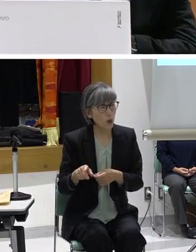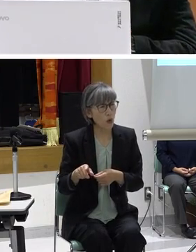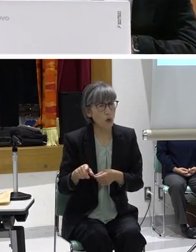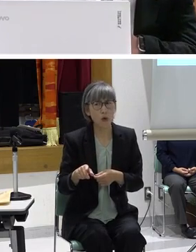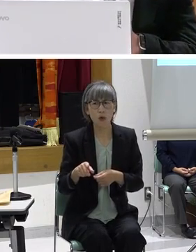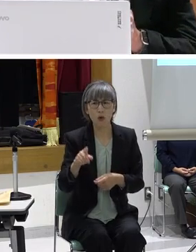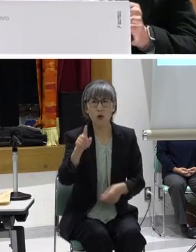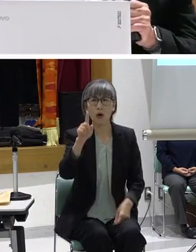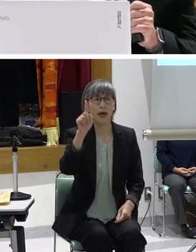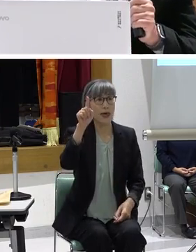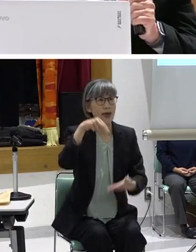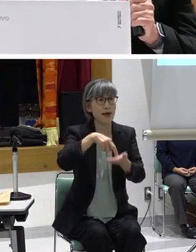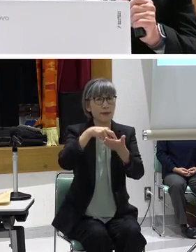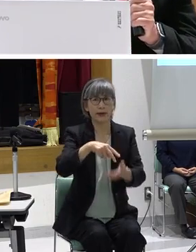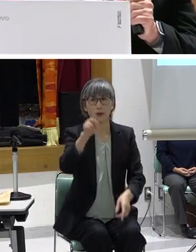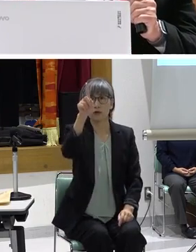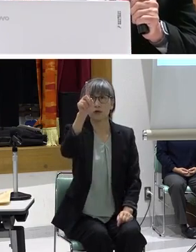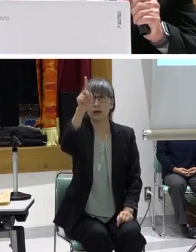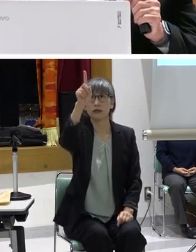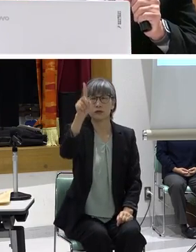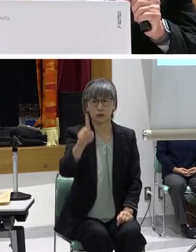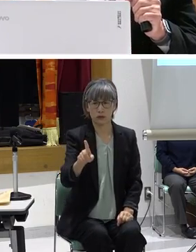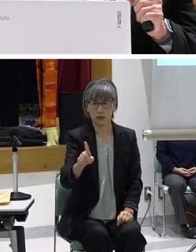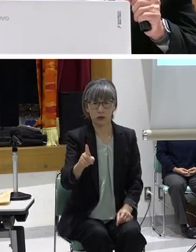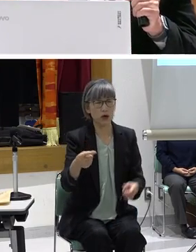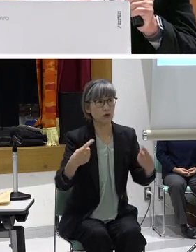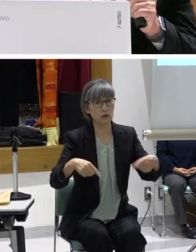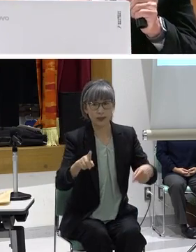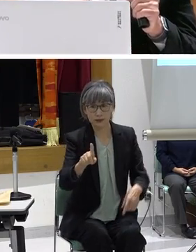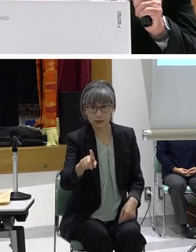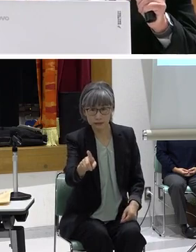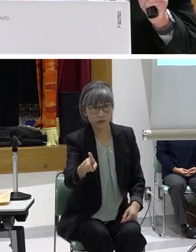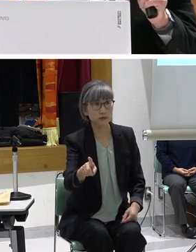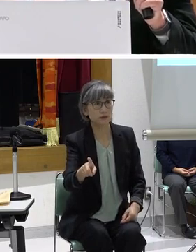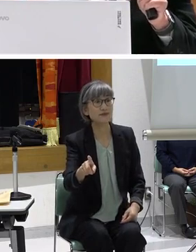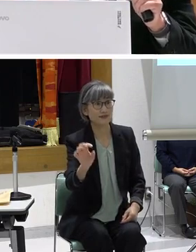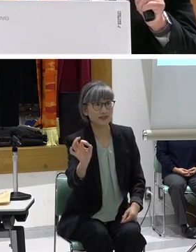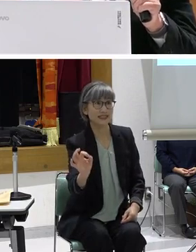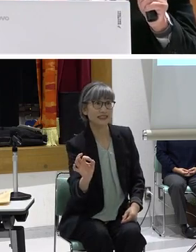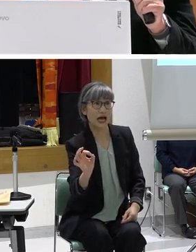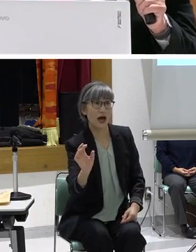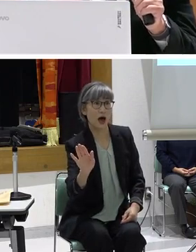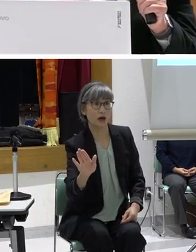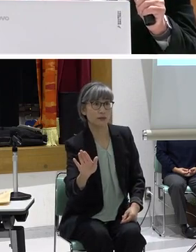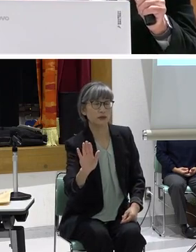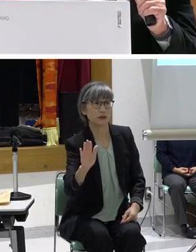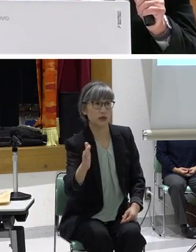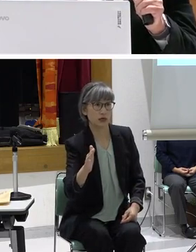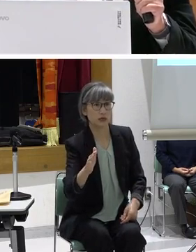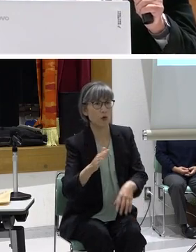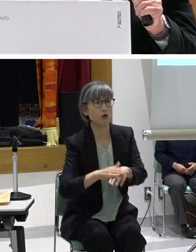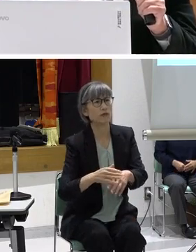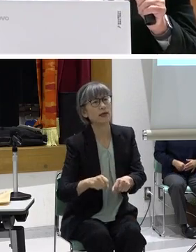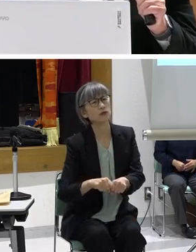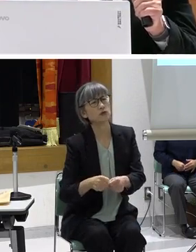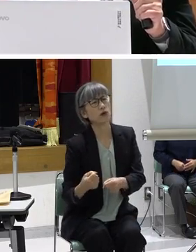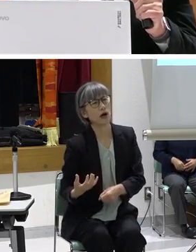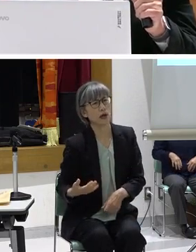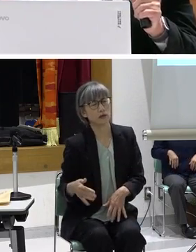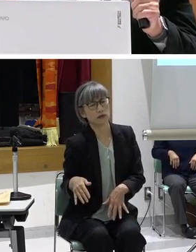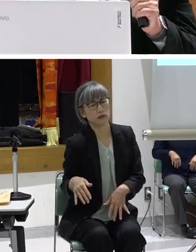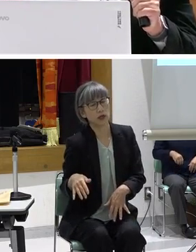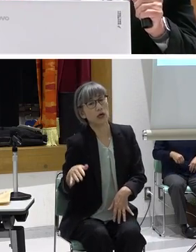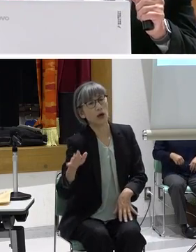タンこうちょっと低い目にあるんですけれども、その彼とかは手も障害があるのでボタンが押せないん